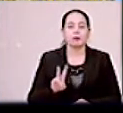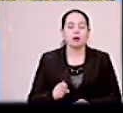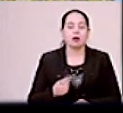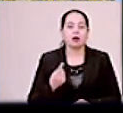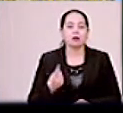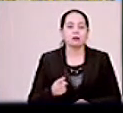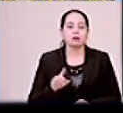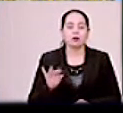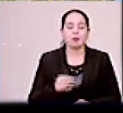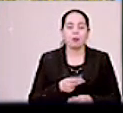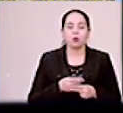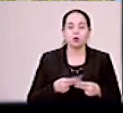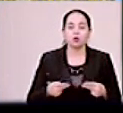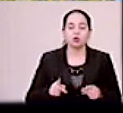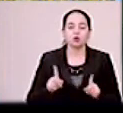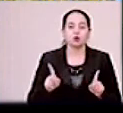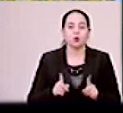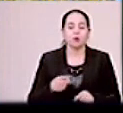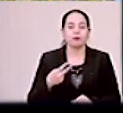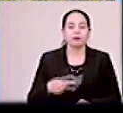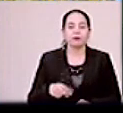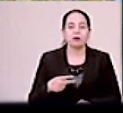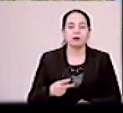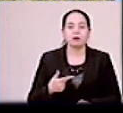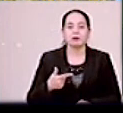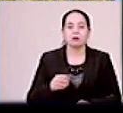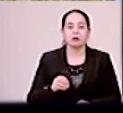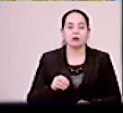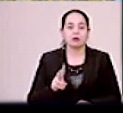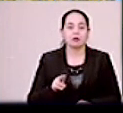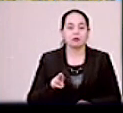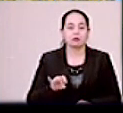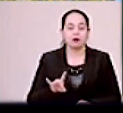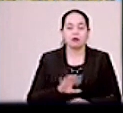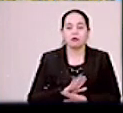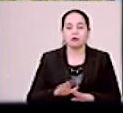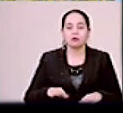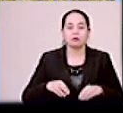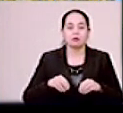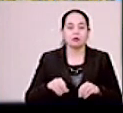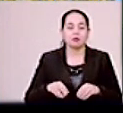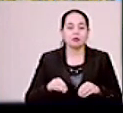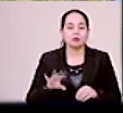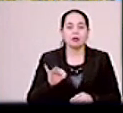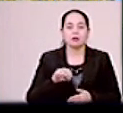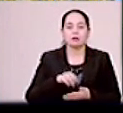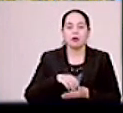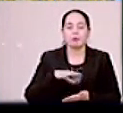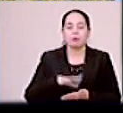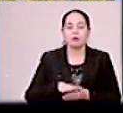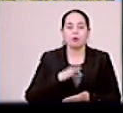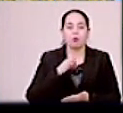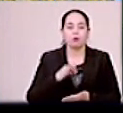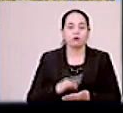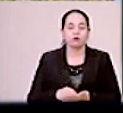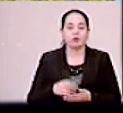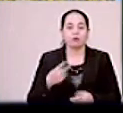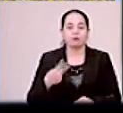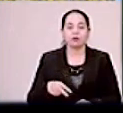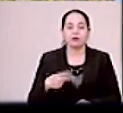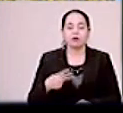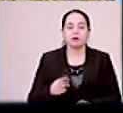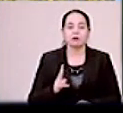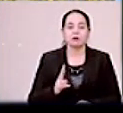1. И получается, что 20 гектар не засеяно. И записываем ответ.